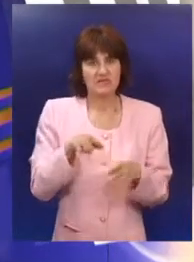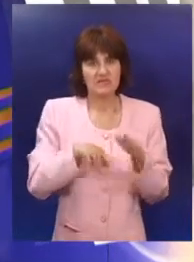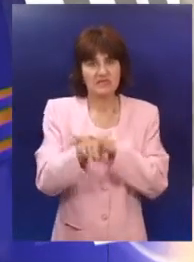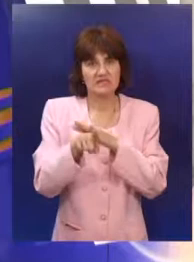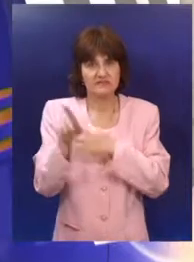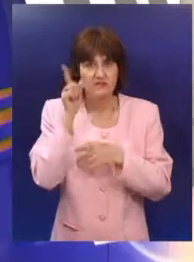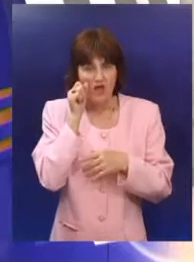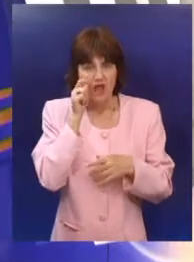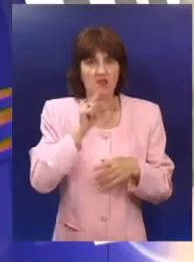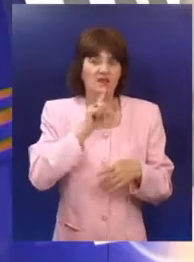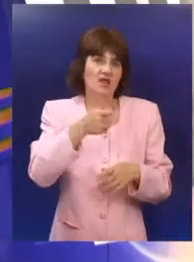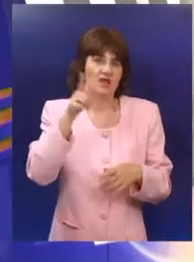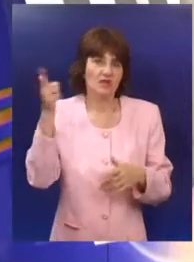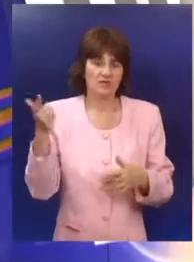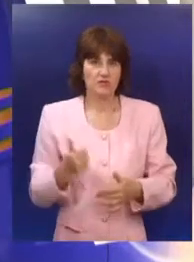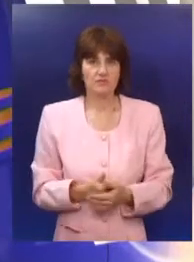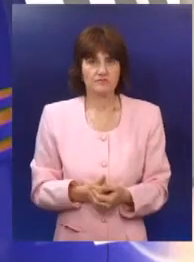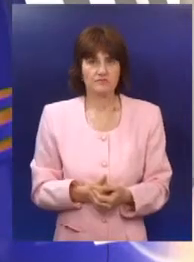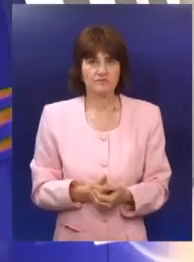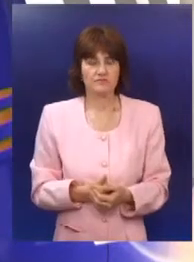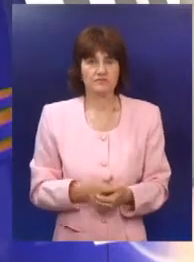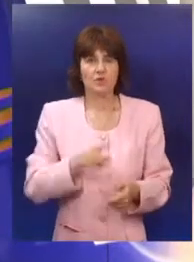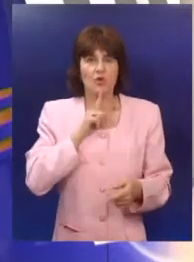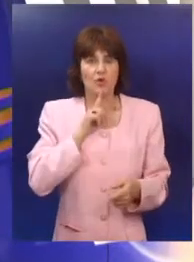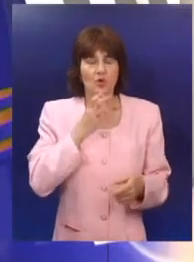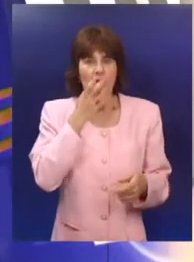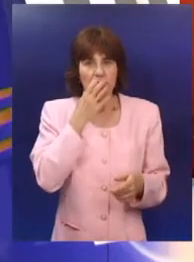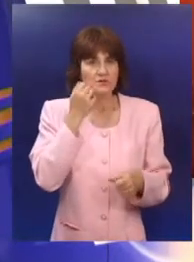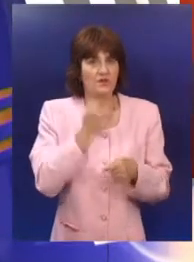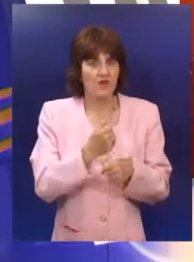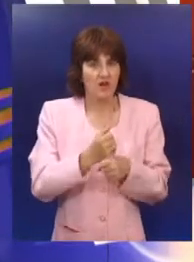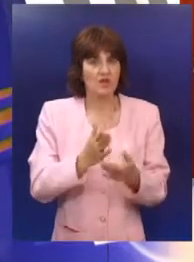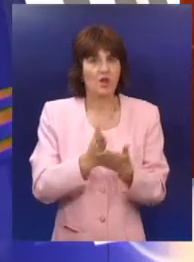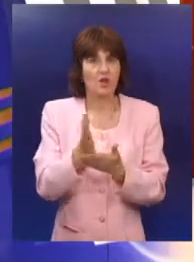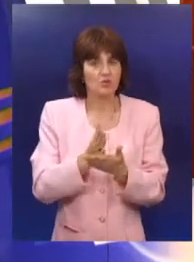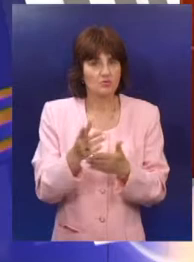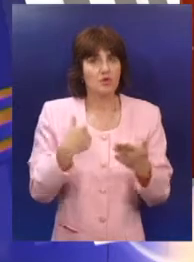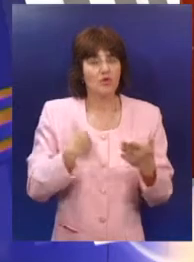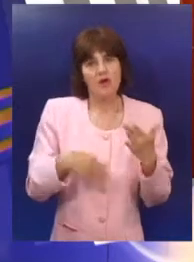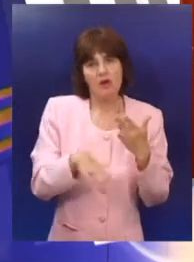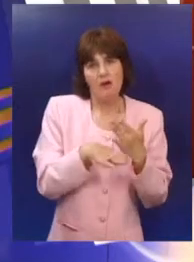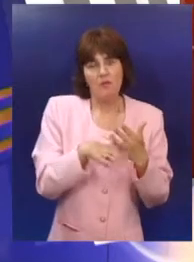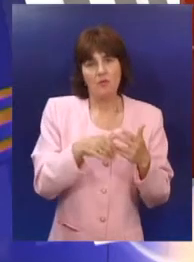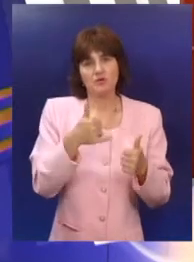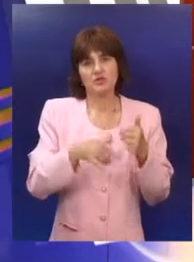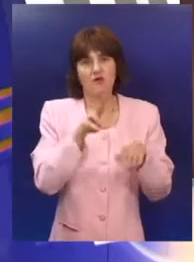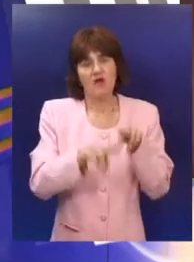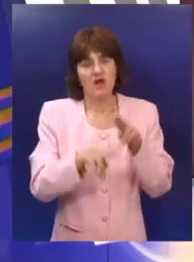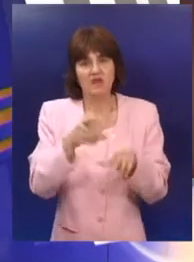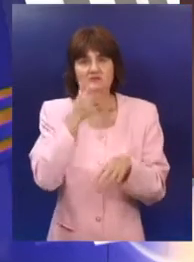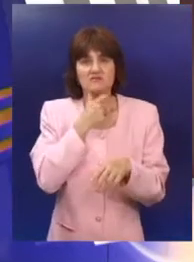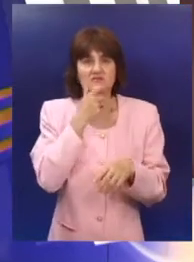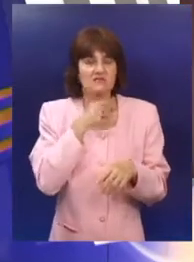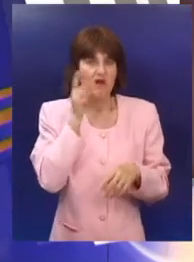interno raseljenih lica i osoba iz socijalno ugroženih kategorija, koje su angažovane na pružanju usluge pomoći i nege u